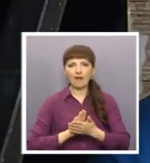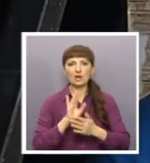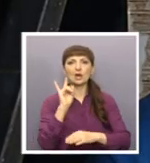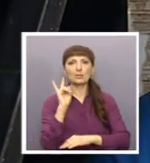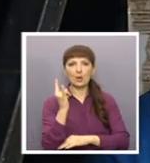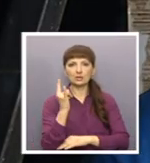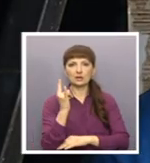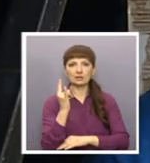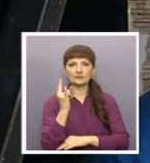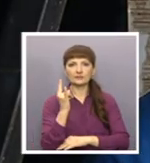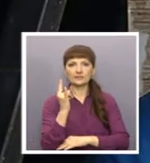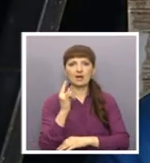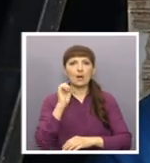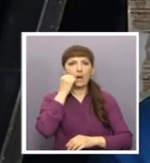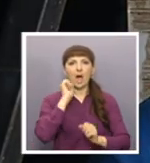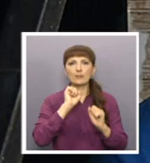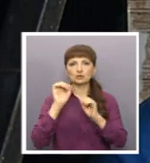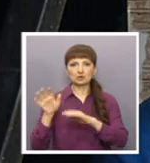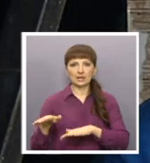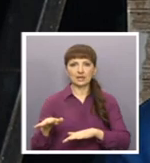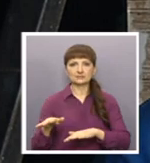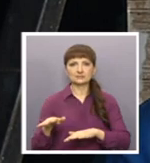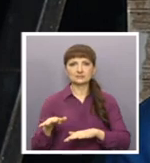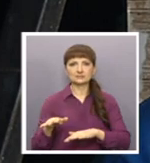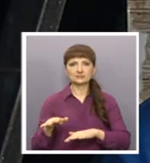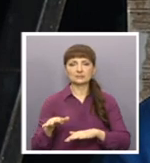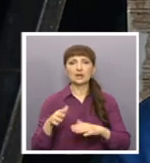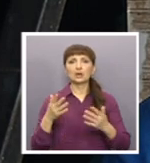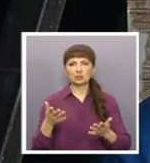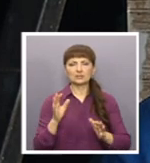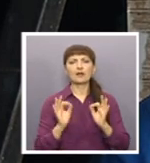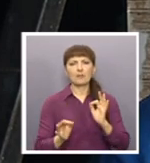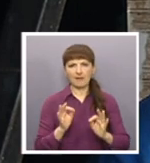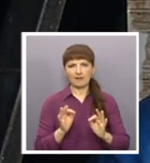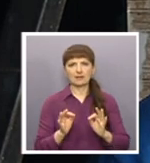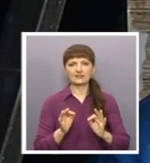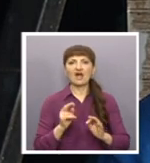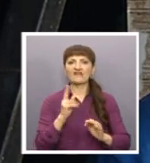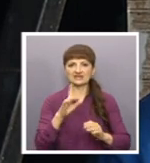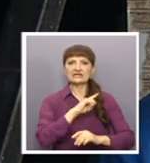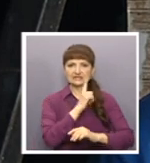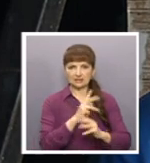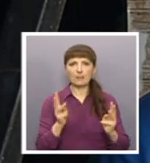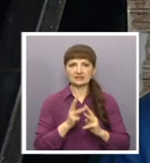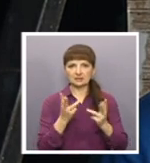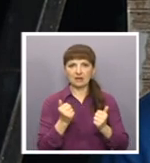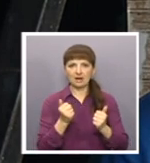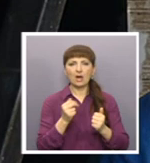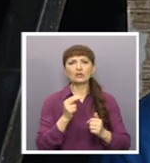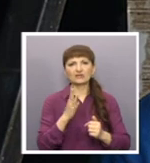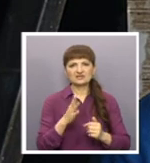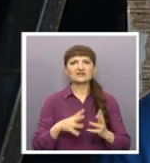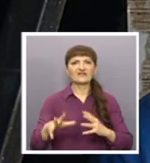ребенок бабушки, то есть, ну, нормально все. Квартира сильно пострадала вообще? Квартира, ну,